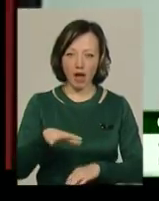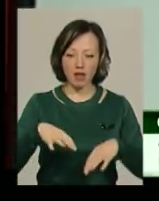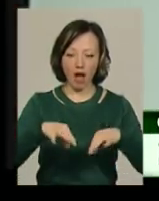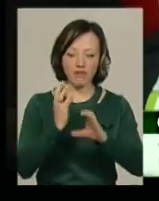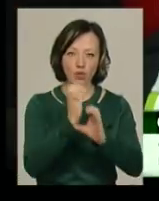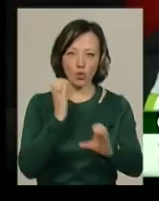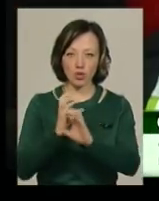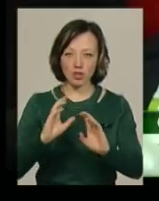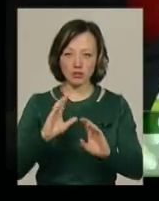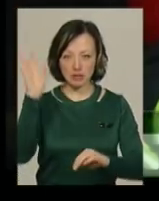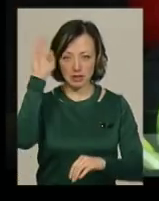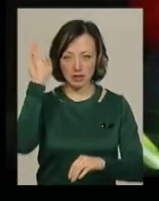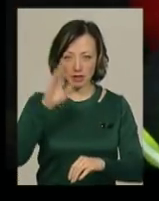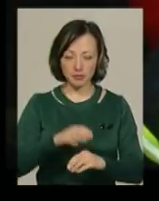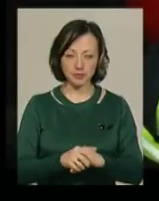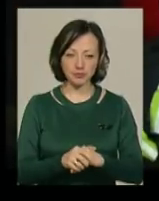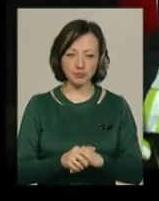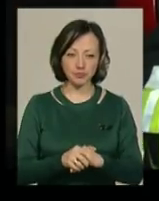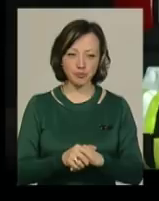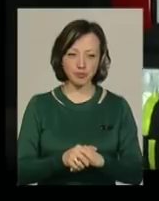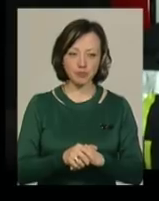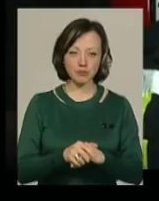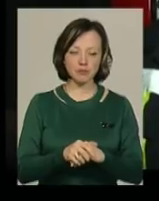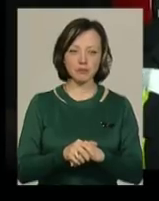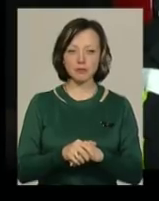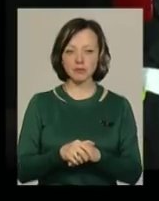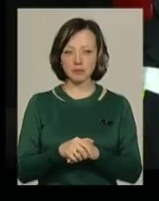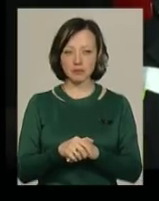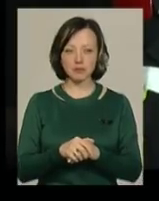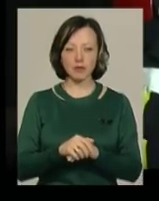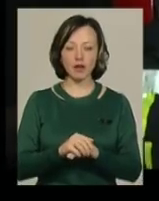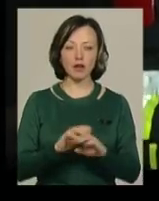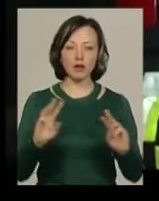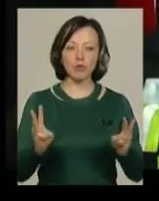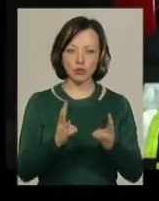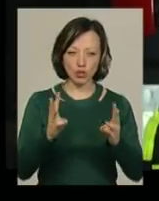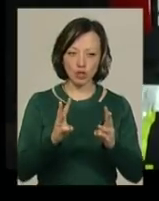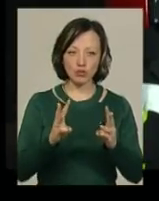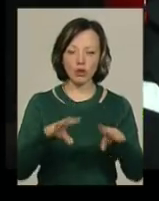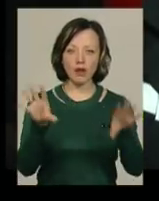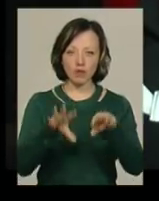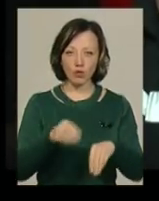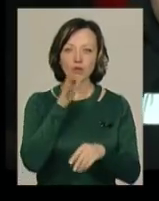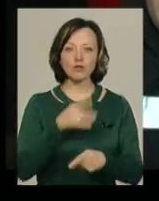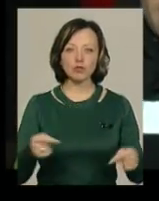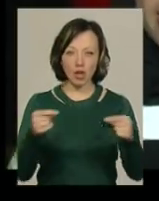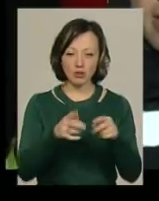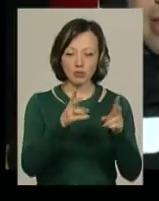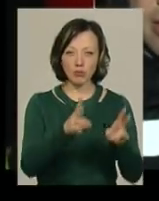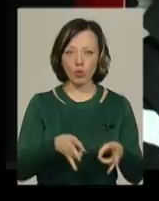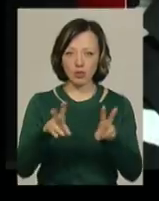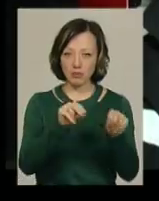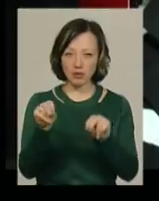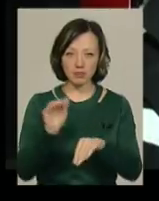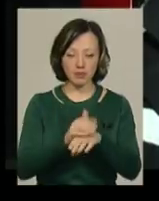в складі пожежно-рятувальних відділень. Пожежу ліквідовано вчасно, потерпілих не